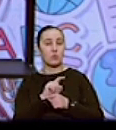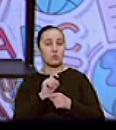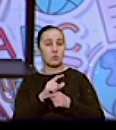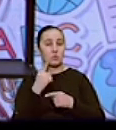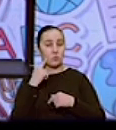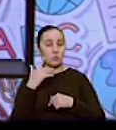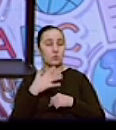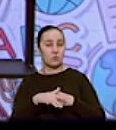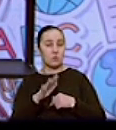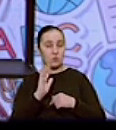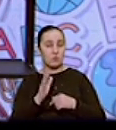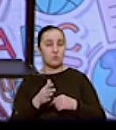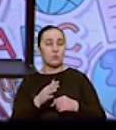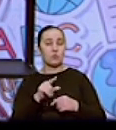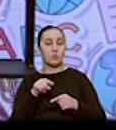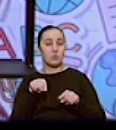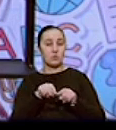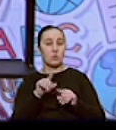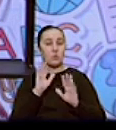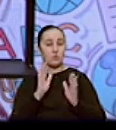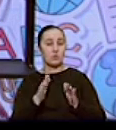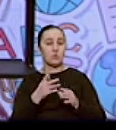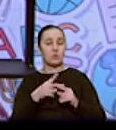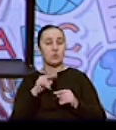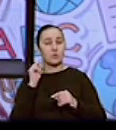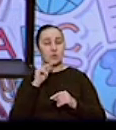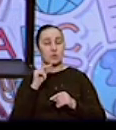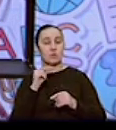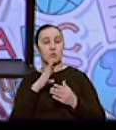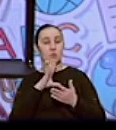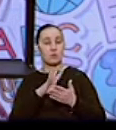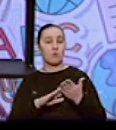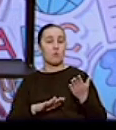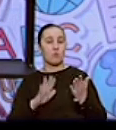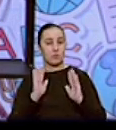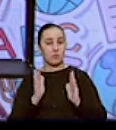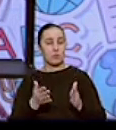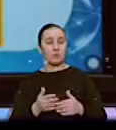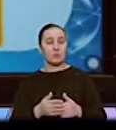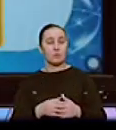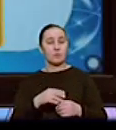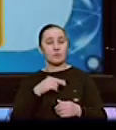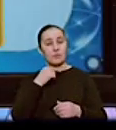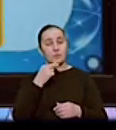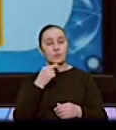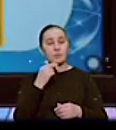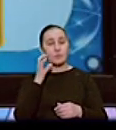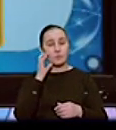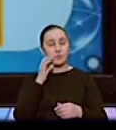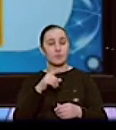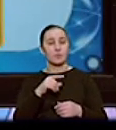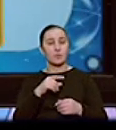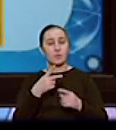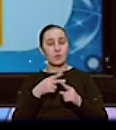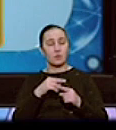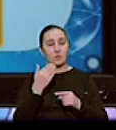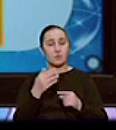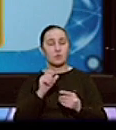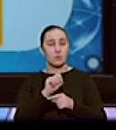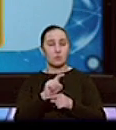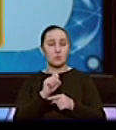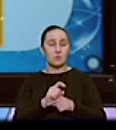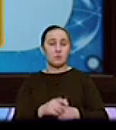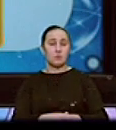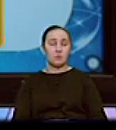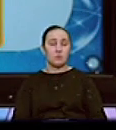Topshirig'im tushunarlimi? Unday bo'lsa, darsimizni davom ettiramiz. Diqqat bilan tinglang, bu sizga